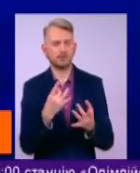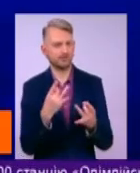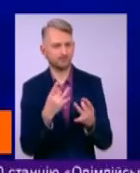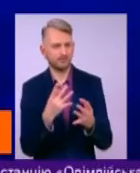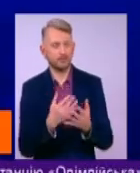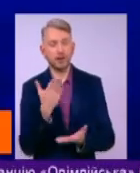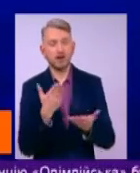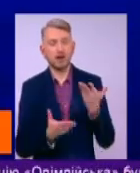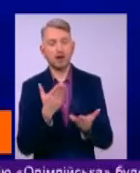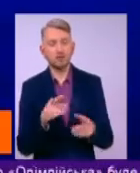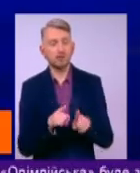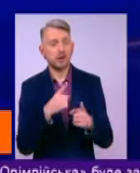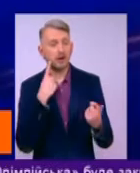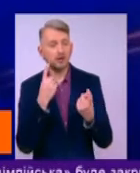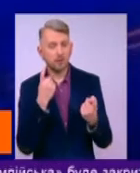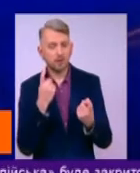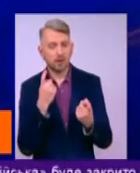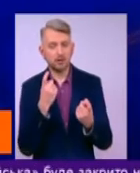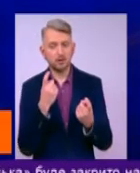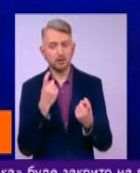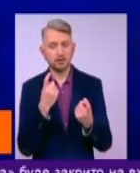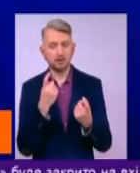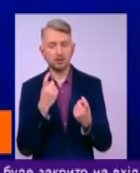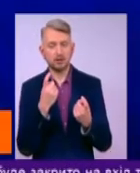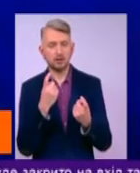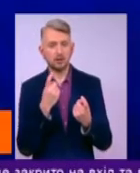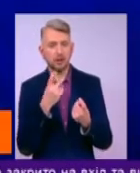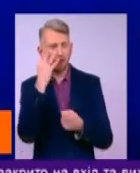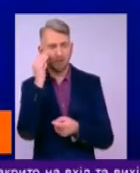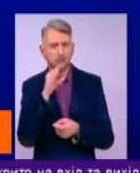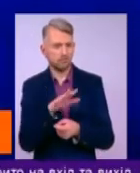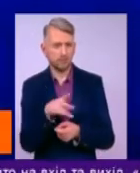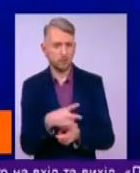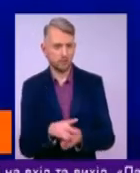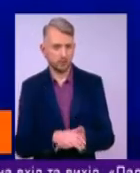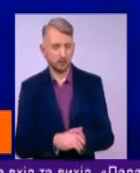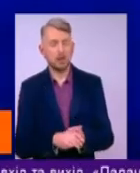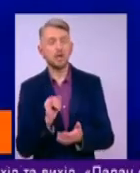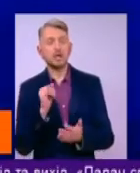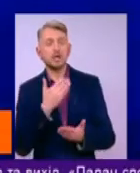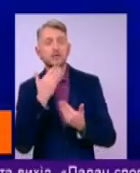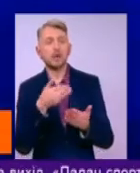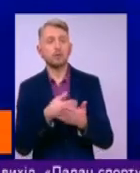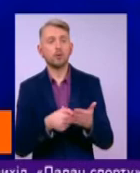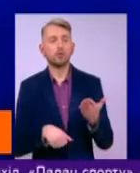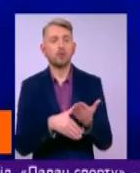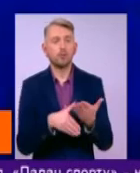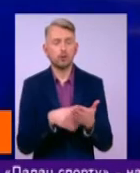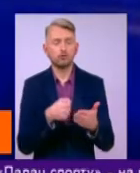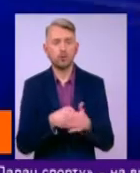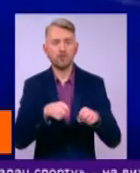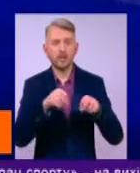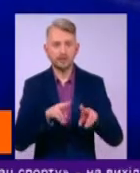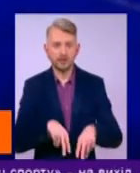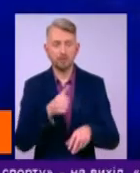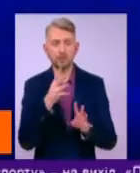Тобто, якщо така інформація, не зневажати. І, власне кажучи, звертатися по допомогу до фахівців, перш за